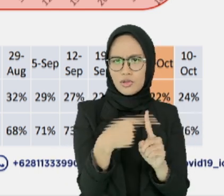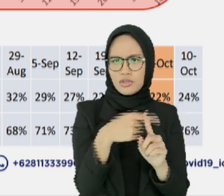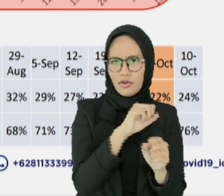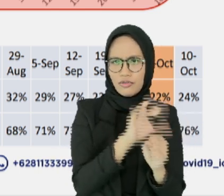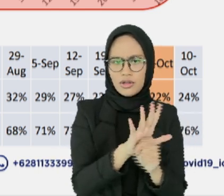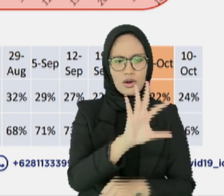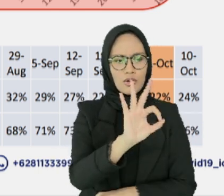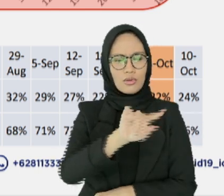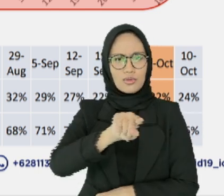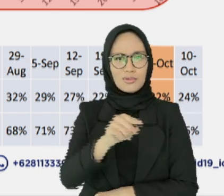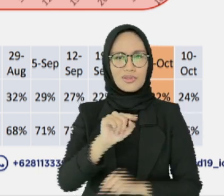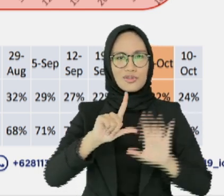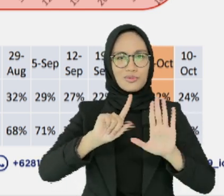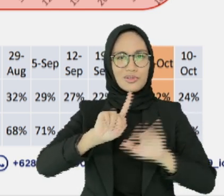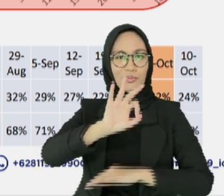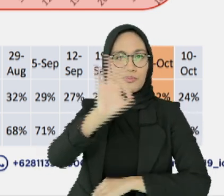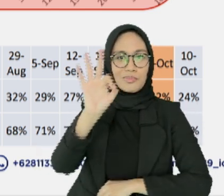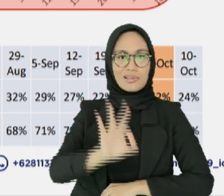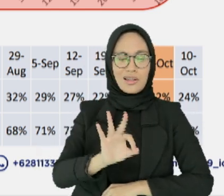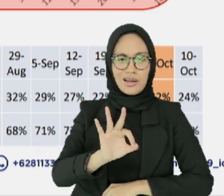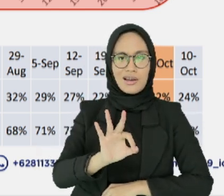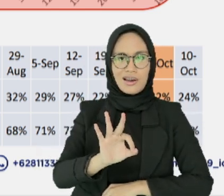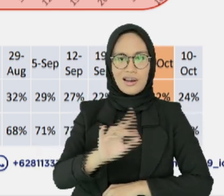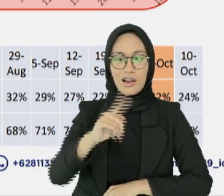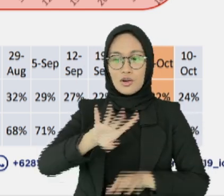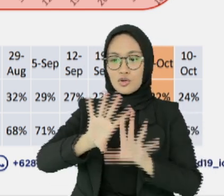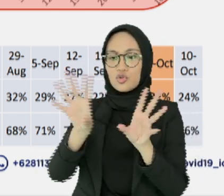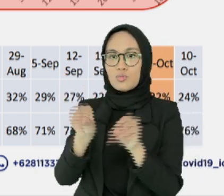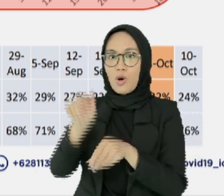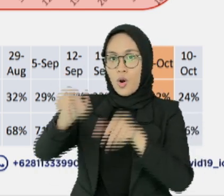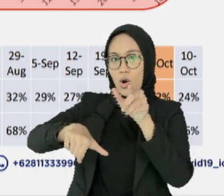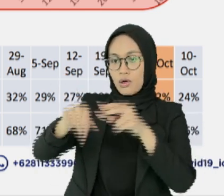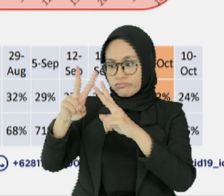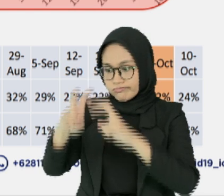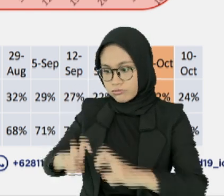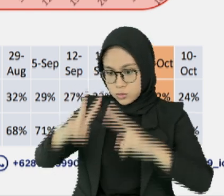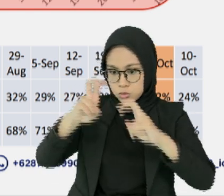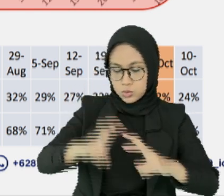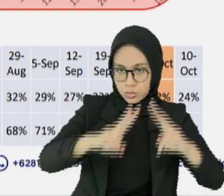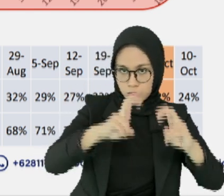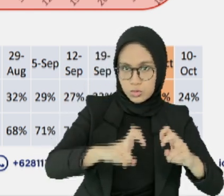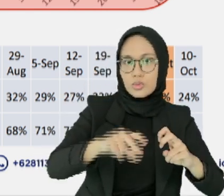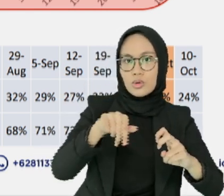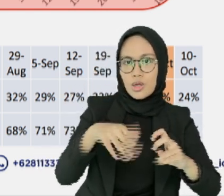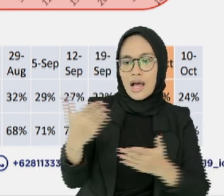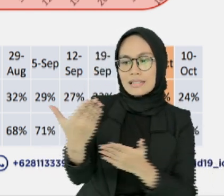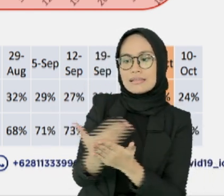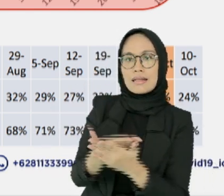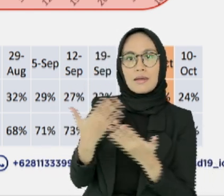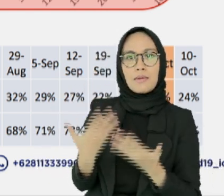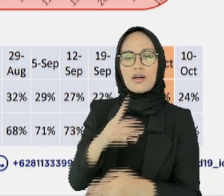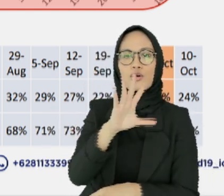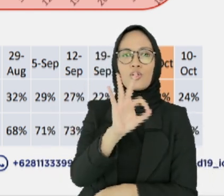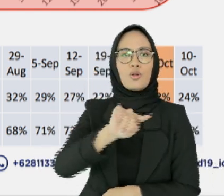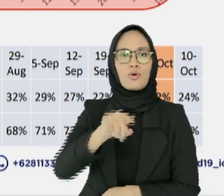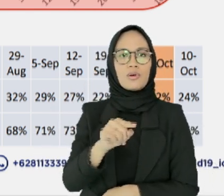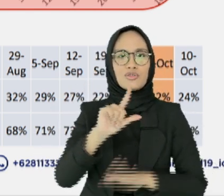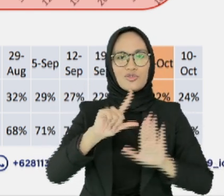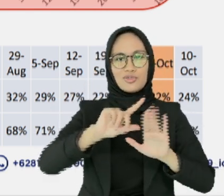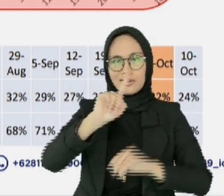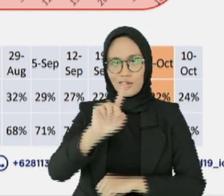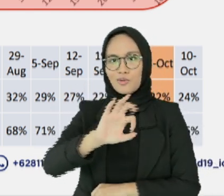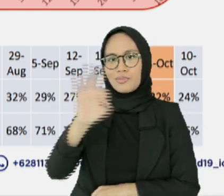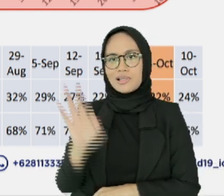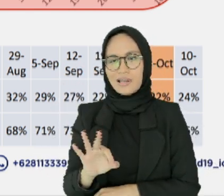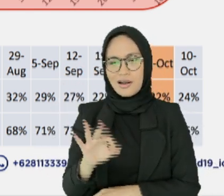0,70 satu persen dari total orang yang diperiksa di Indonesia ada dua pemeriksaan yang